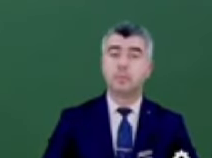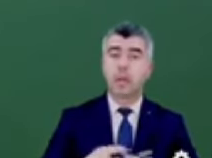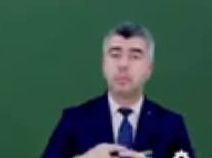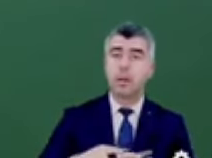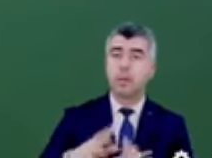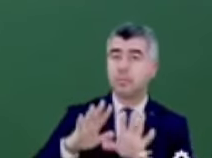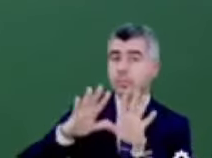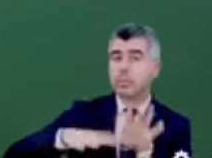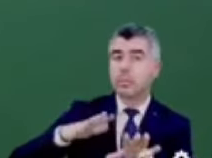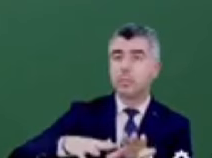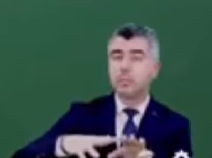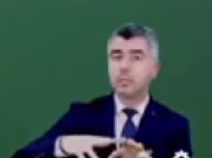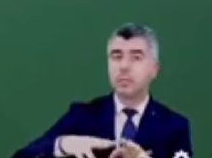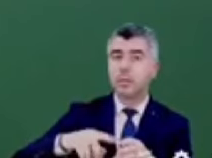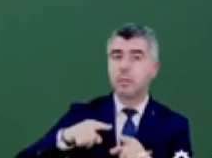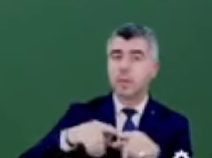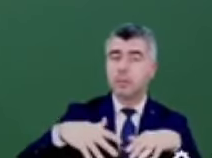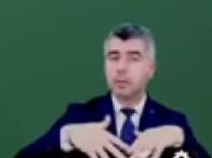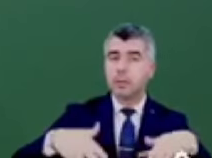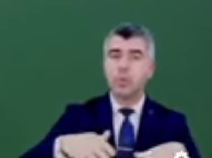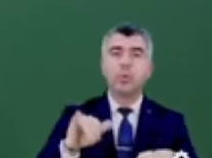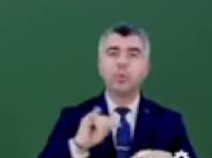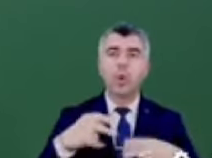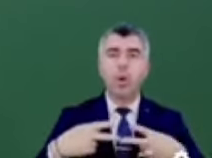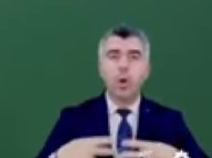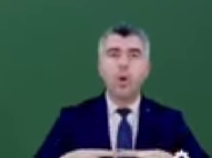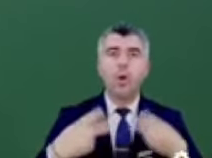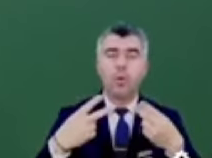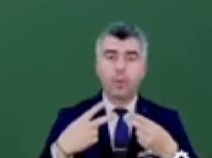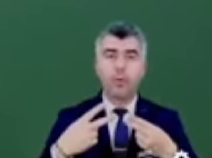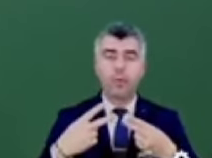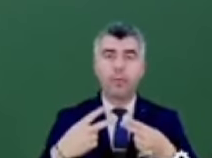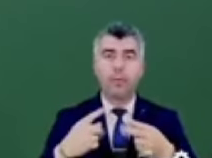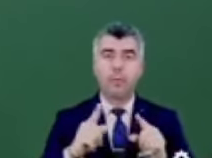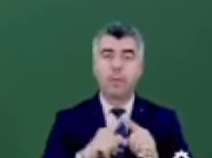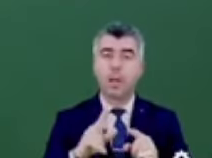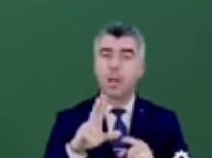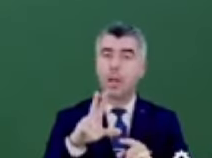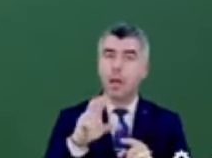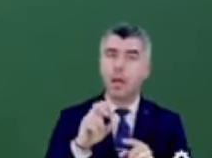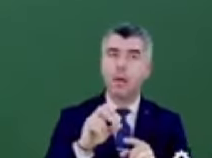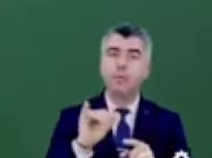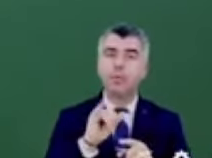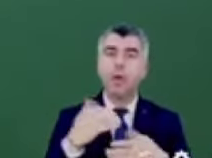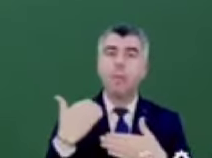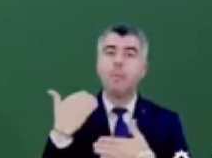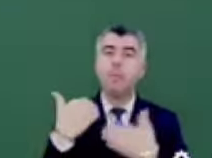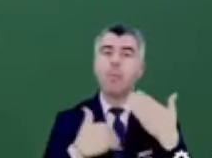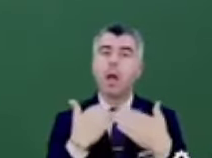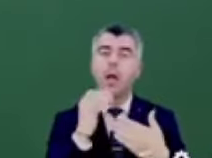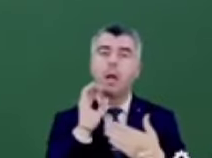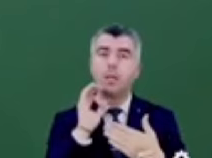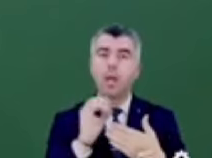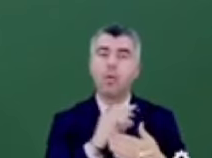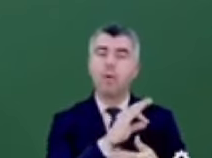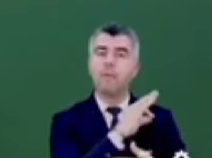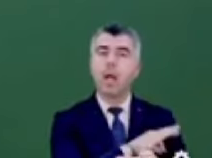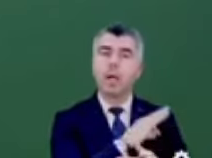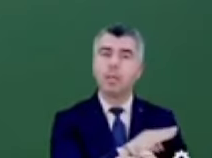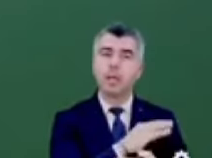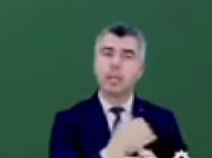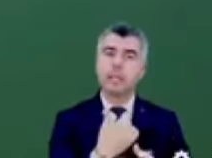كانت من اجل اصدار واحد المعيار باش يخلينا نعرفوا الوضعيه ديال الاشخاص في وضعيه اعاقه للاستفاده ديالهم من